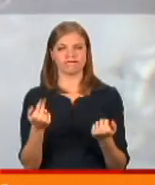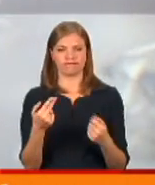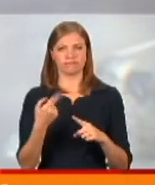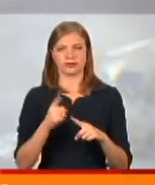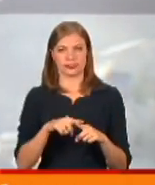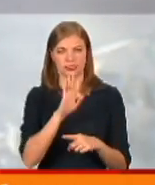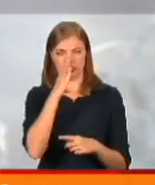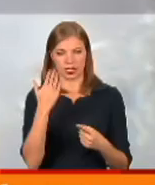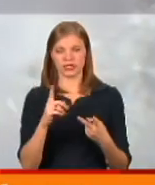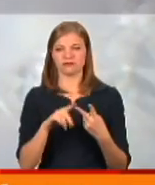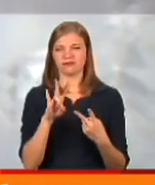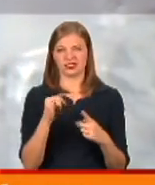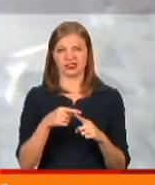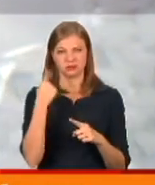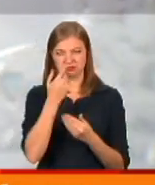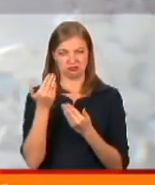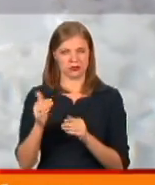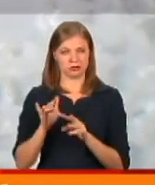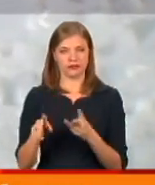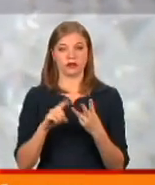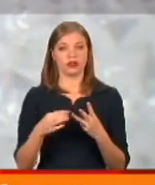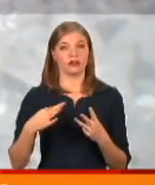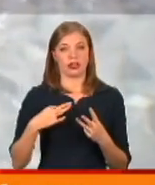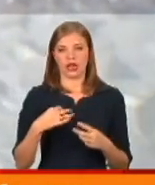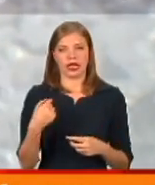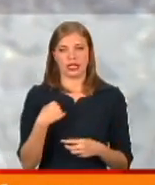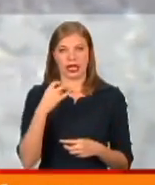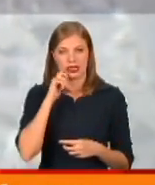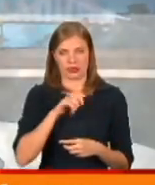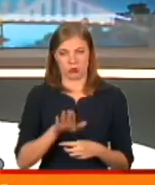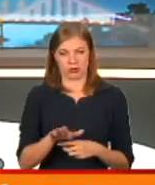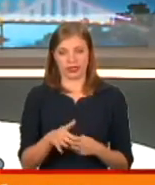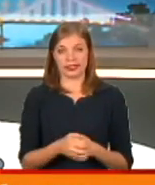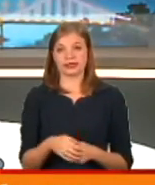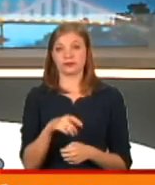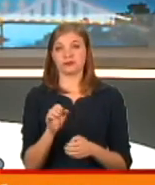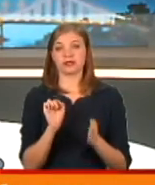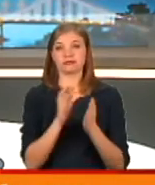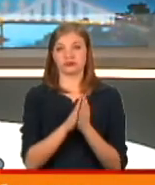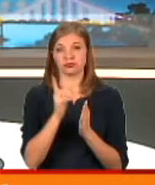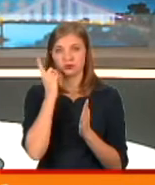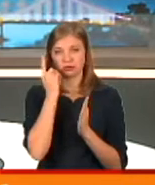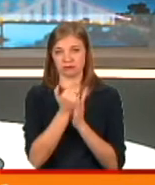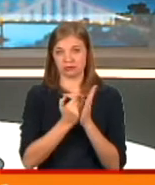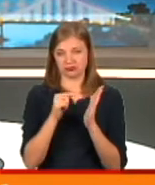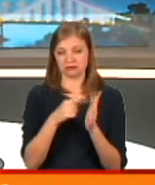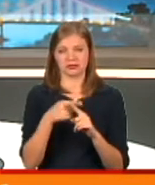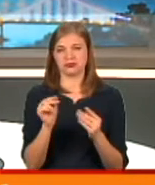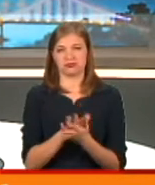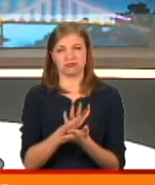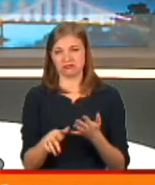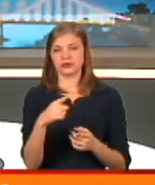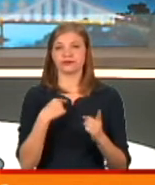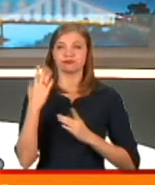бо це зрада. Ні, це особиста справа. Байдуже, я не українець. Завантажуйте мобільний додаток «Телепортал», це